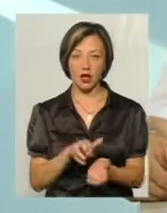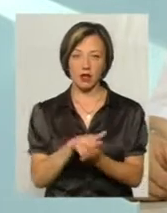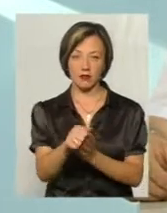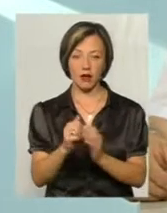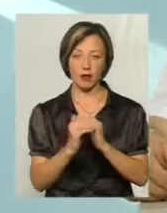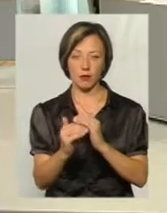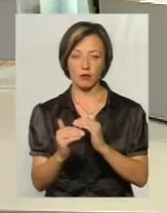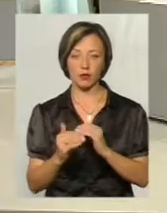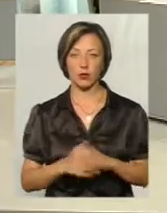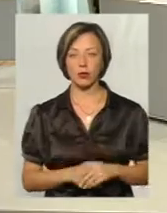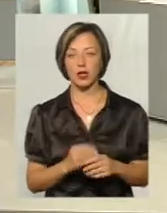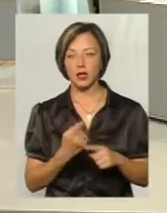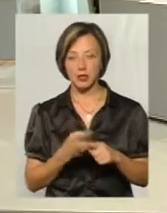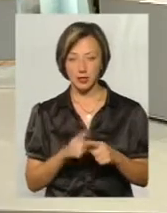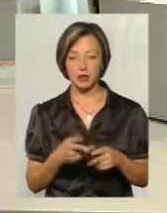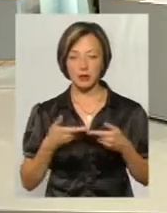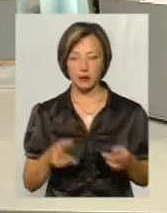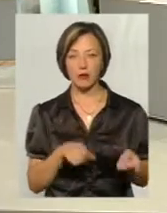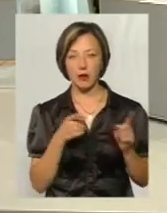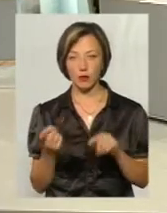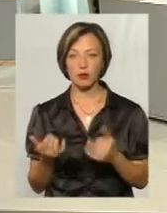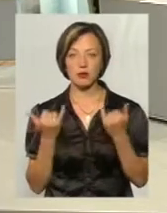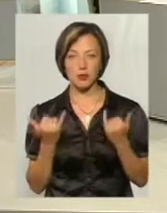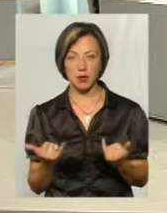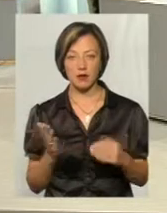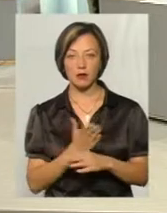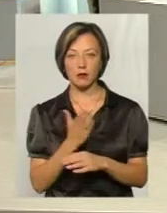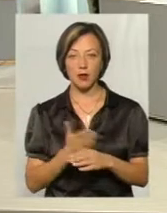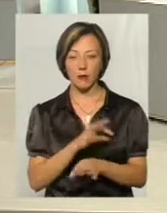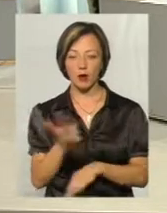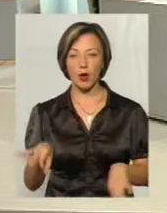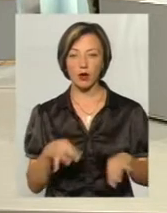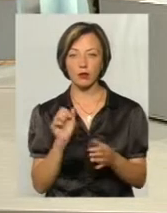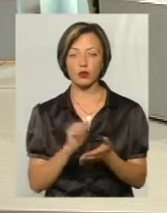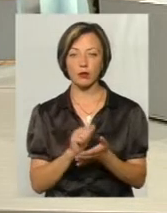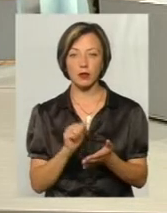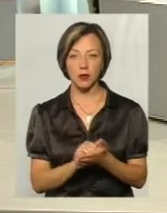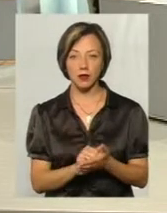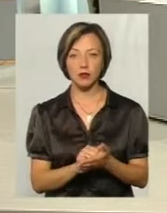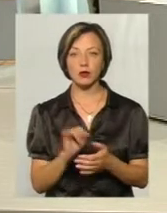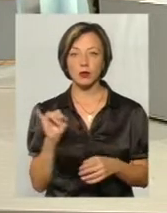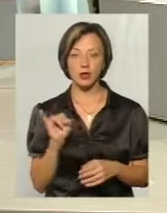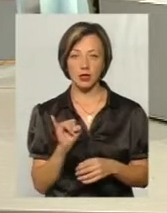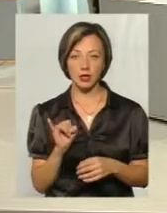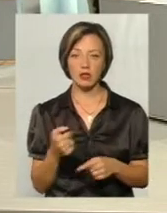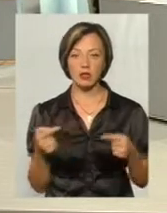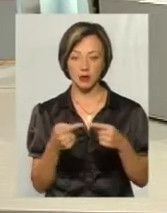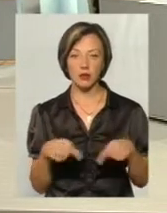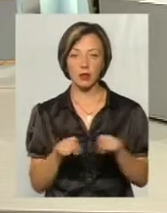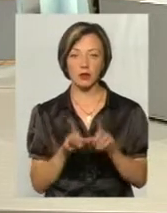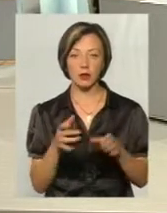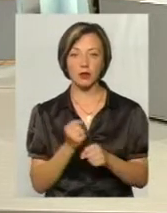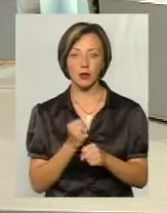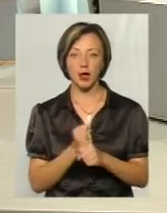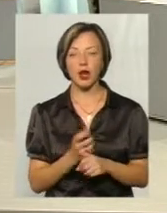асфальтобетону. Це ми переходимо, і зараз от ми виготовляємо проєктно-кошторисну документацію, і іменно так будемо робити.